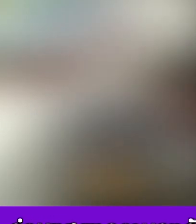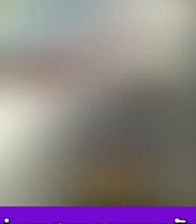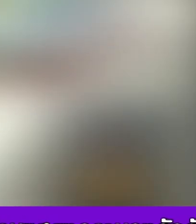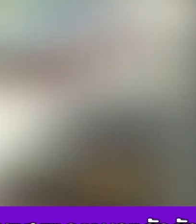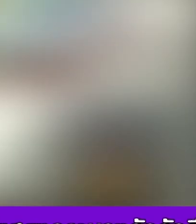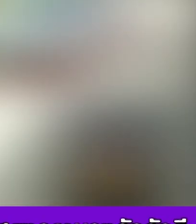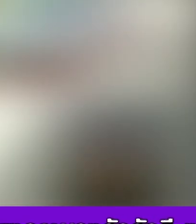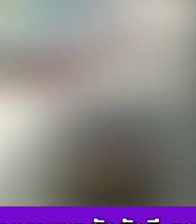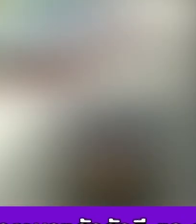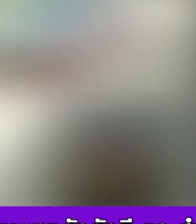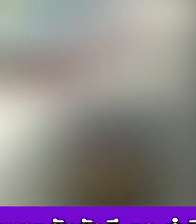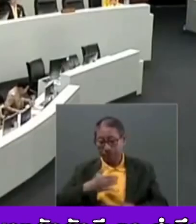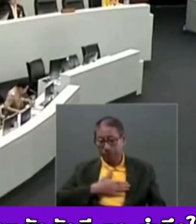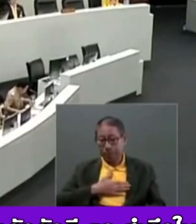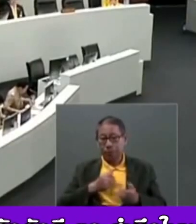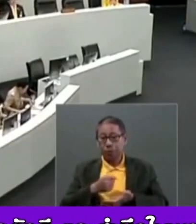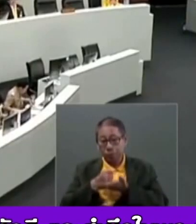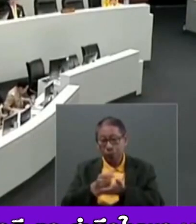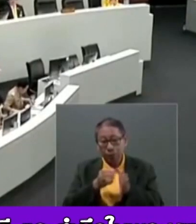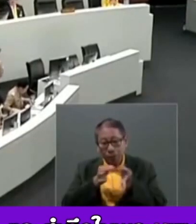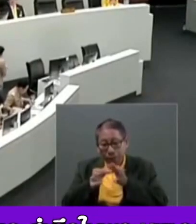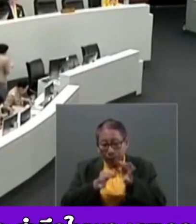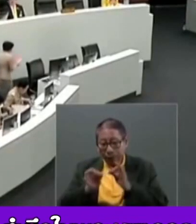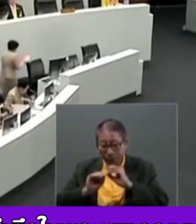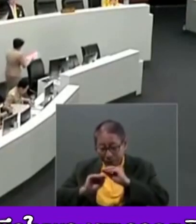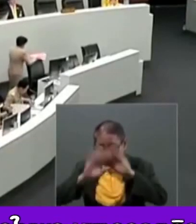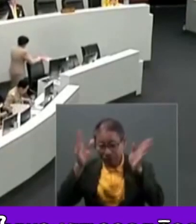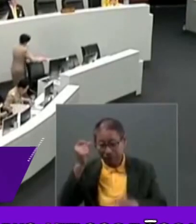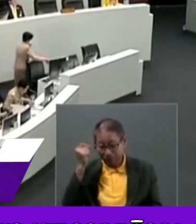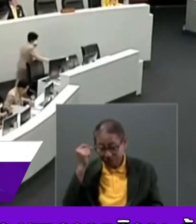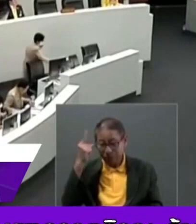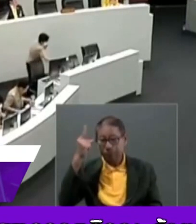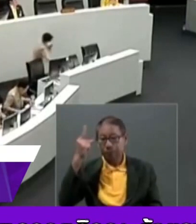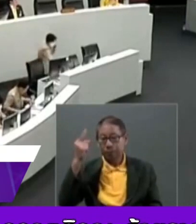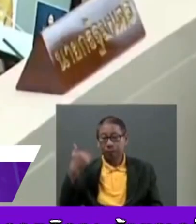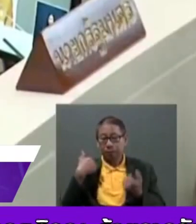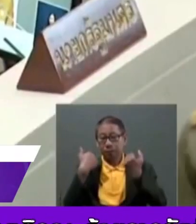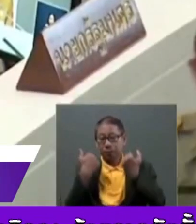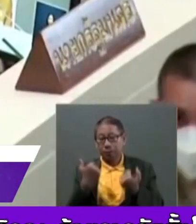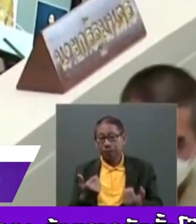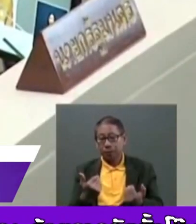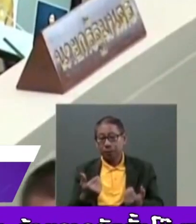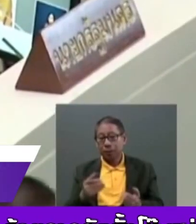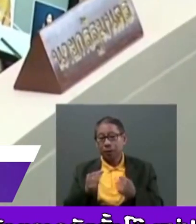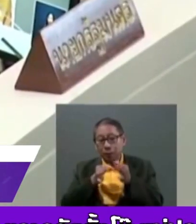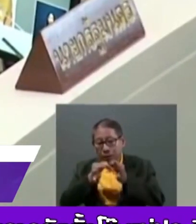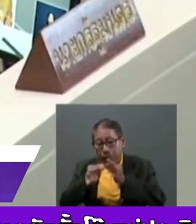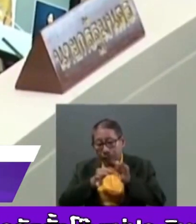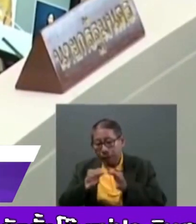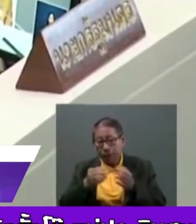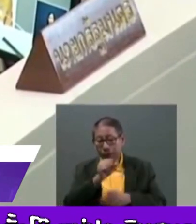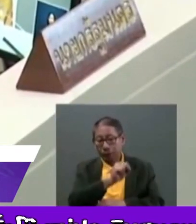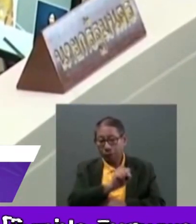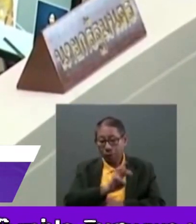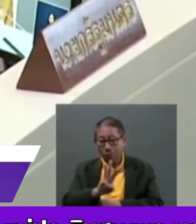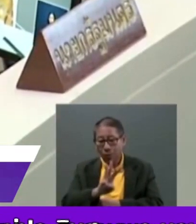นายกรัฐมนตรีกล่าวว่ารัฐบาลรับทราบตามที่วุฒิสภาได้ยื่นยัติต่อประธานวุฒิสภาแล้วโดยได้หารือกันแล้วก็ยินดี